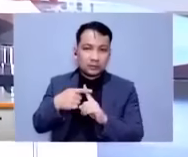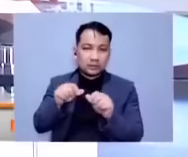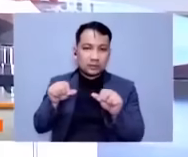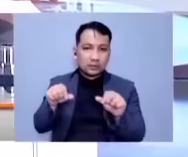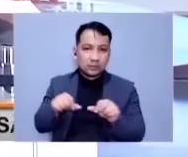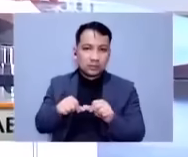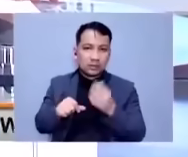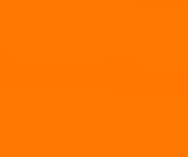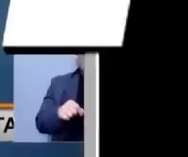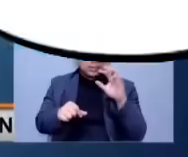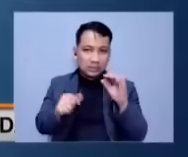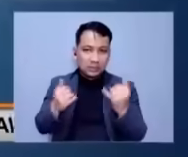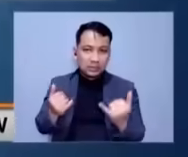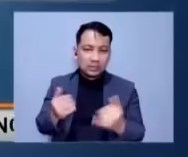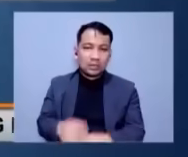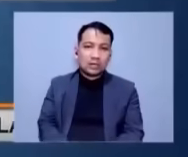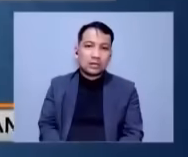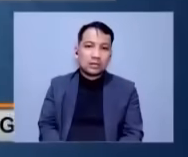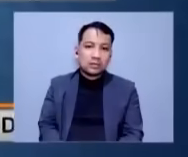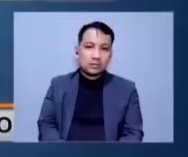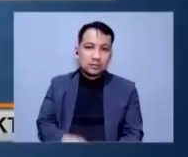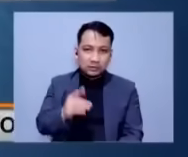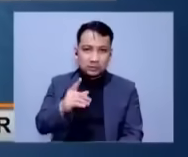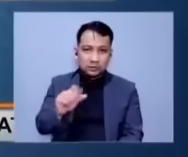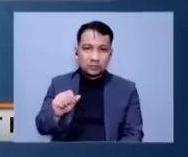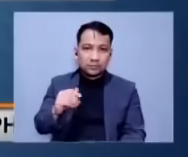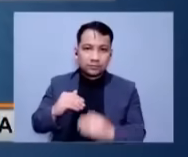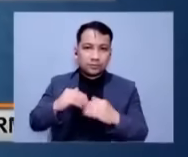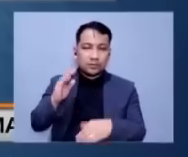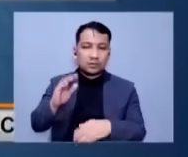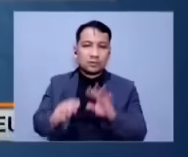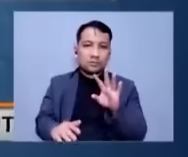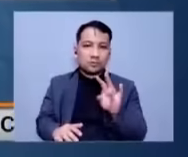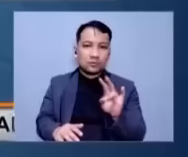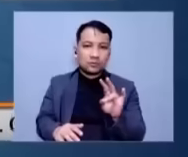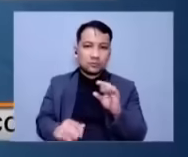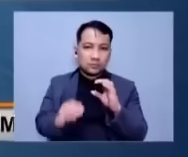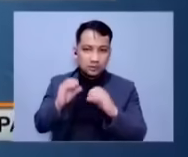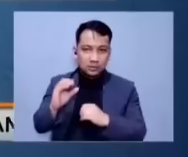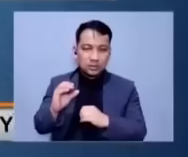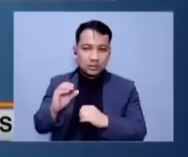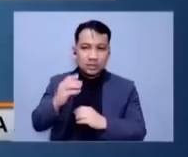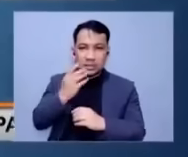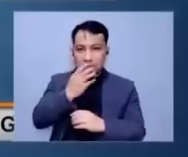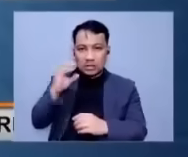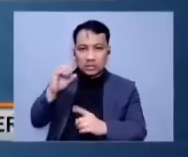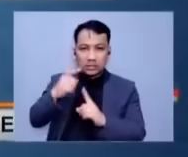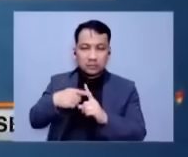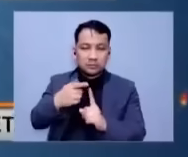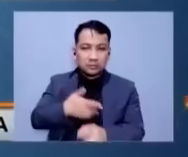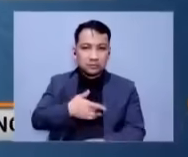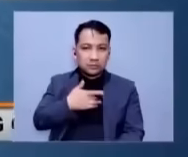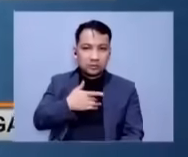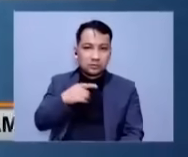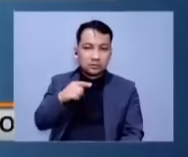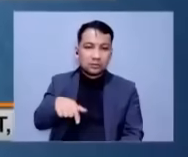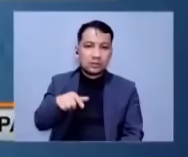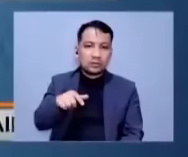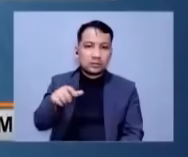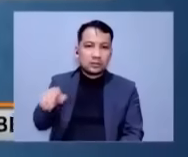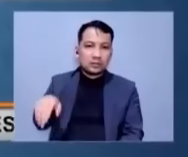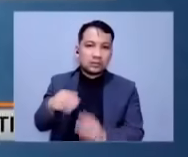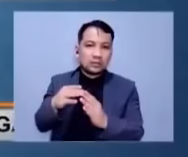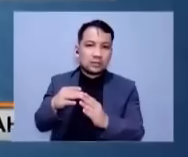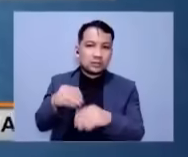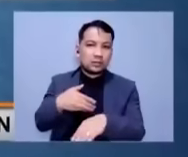sobrang init. Sa datos ng PAGASA, sumipa sa 47 degrees Celsius ang heat index o damang init sa Apari, Cagayan at Dagupan